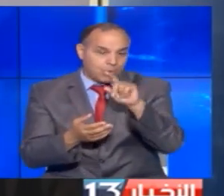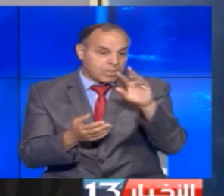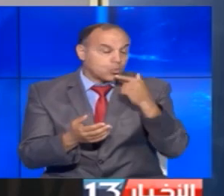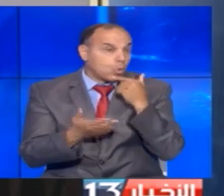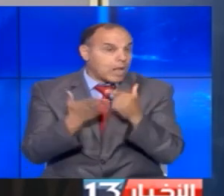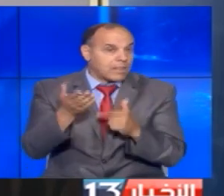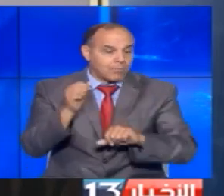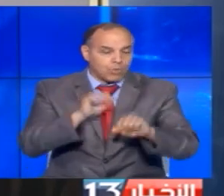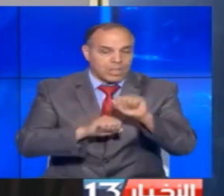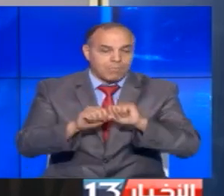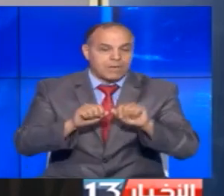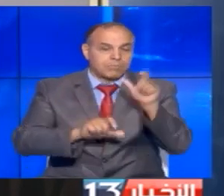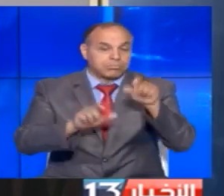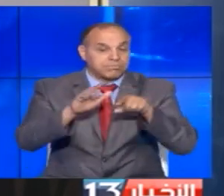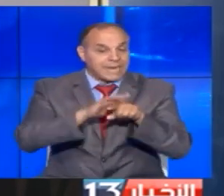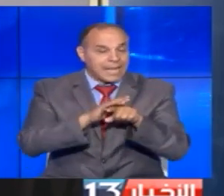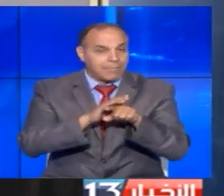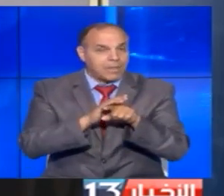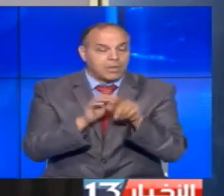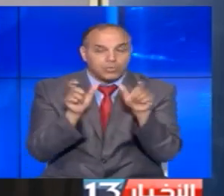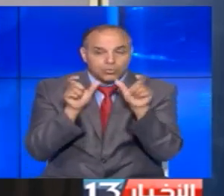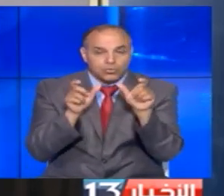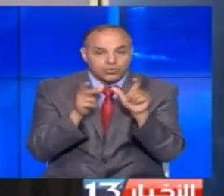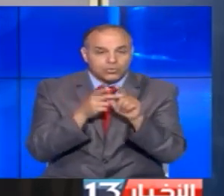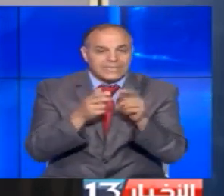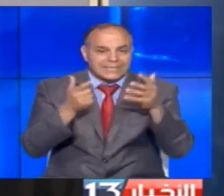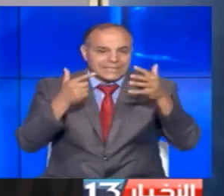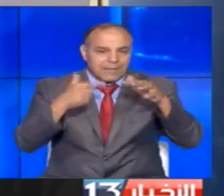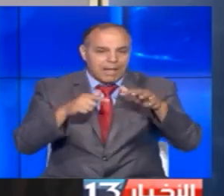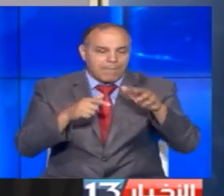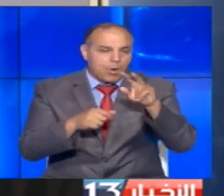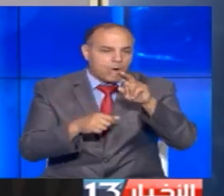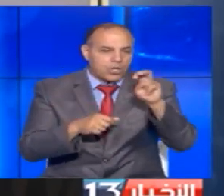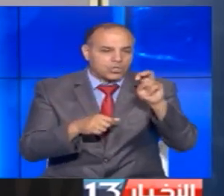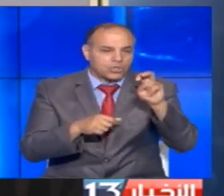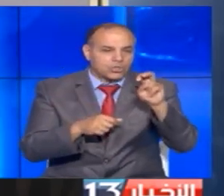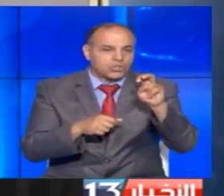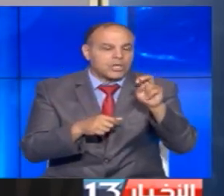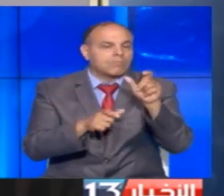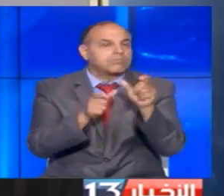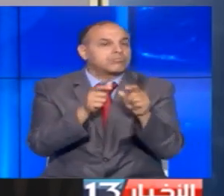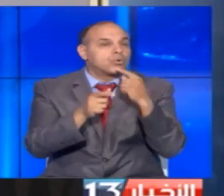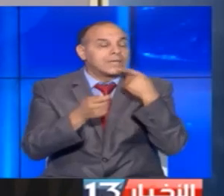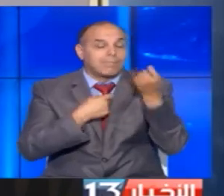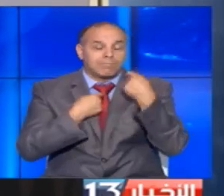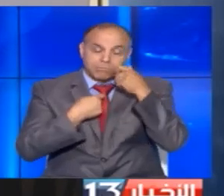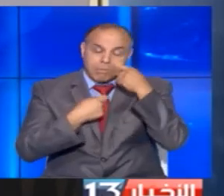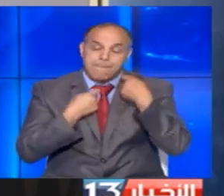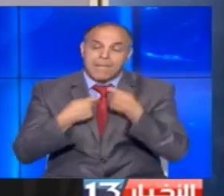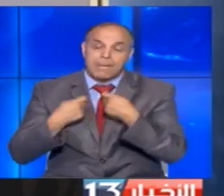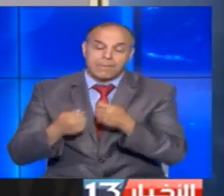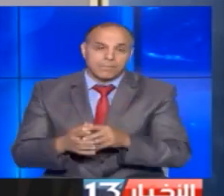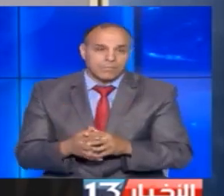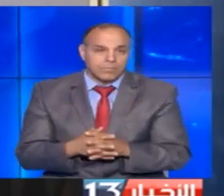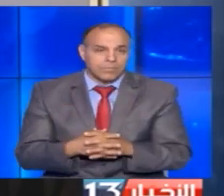من ضغوط الهجره الدوليه قرابه سبعمائه وعشرين ضحيه الاتجار بالبشر